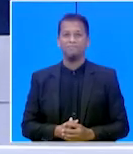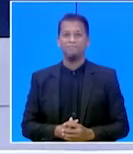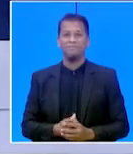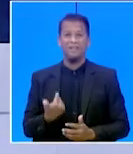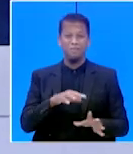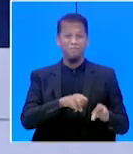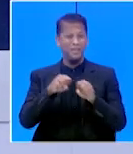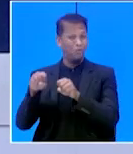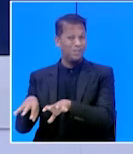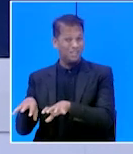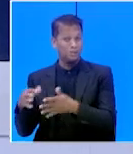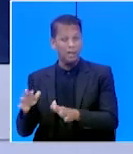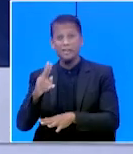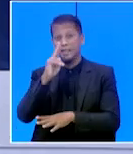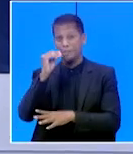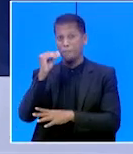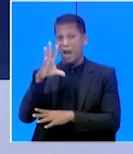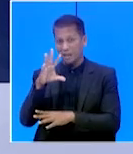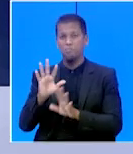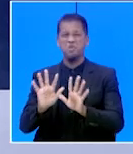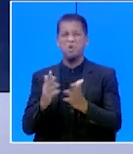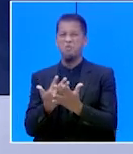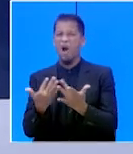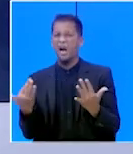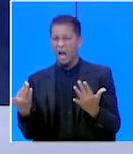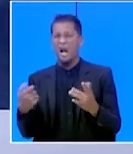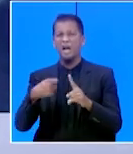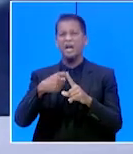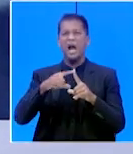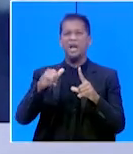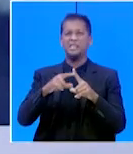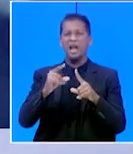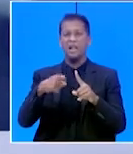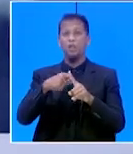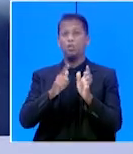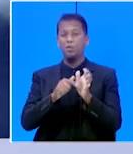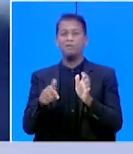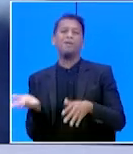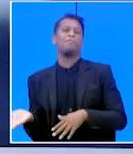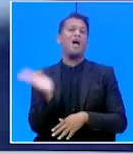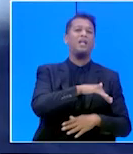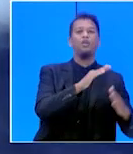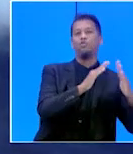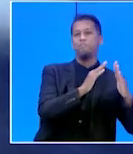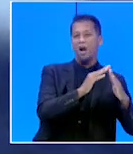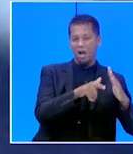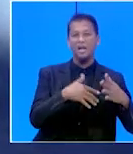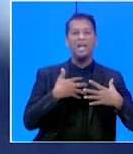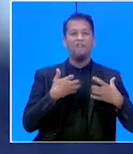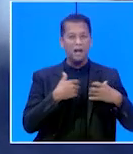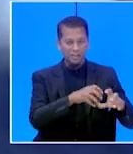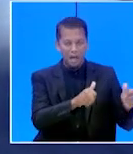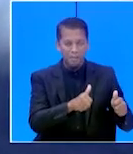Ya pemirsa, setelah sempat mengungsi Senin pagi, puluhan warga Dusun Kajar Kuning kembali ke rumah untuk menyelamatkan hewan ternak yang